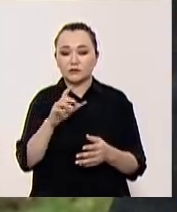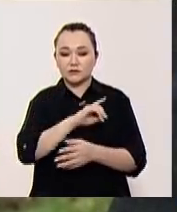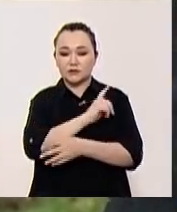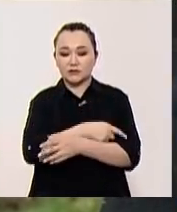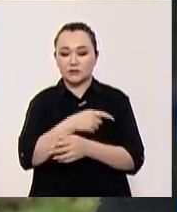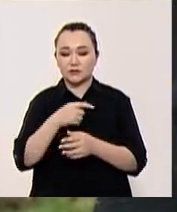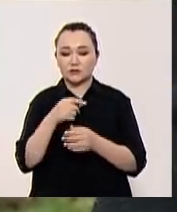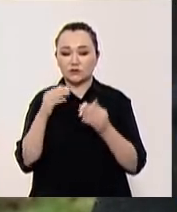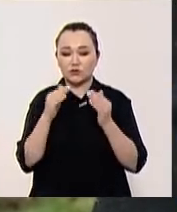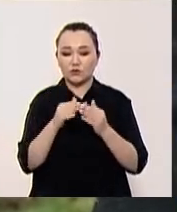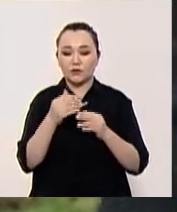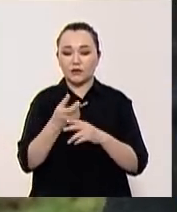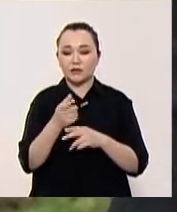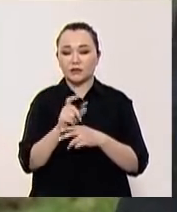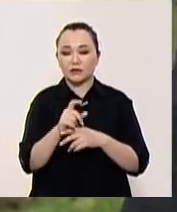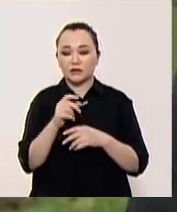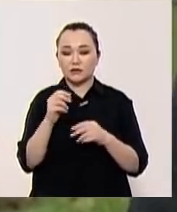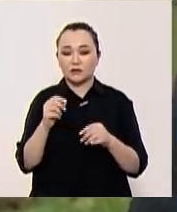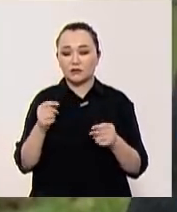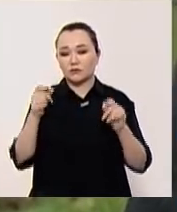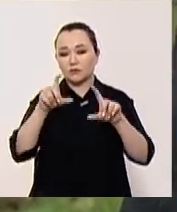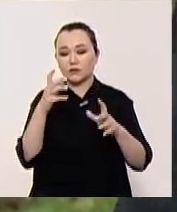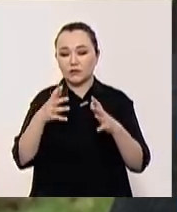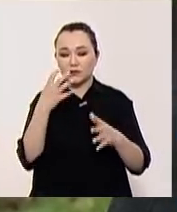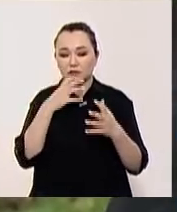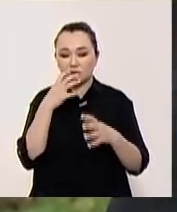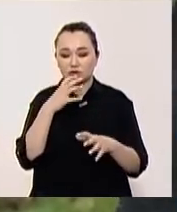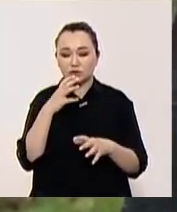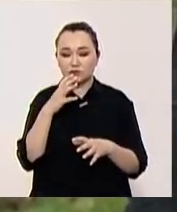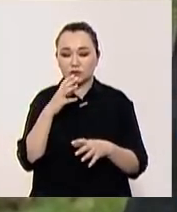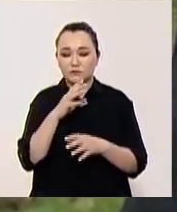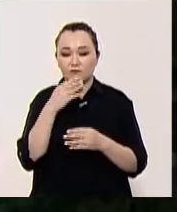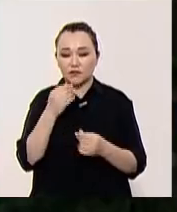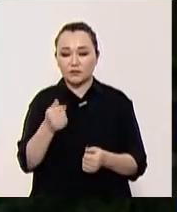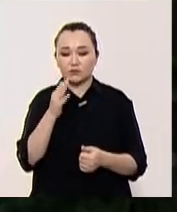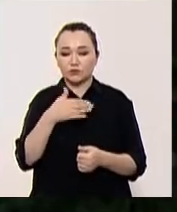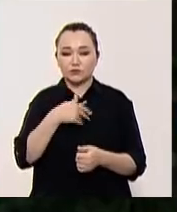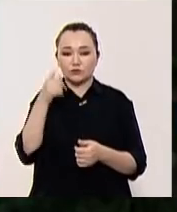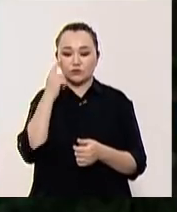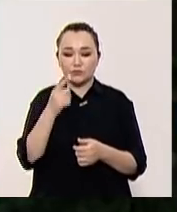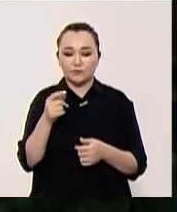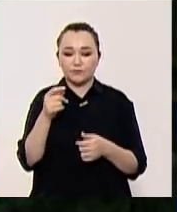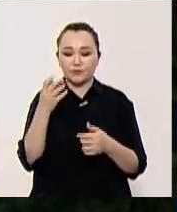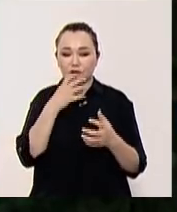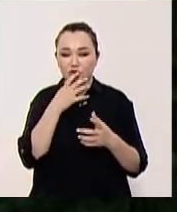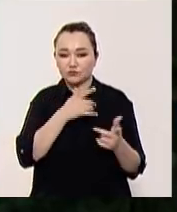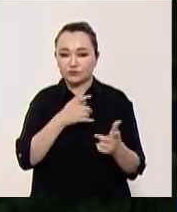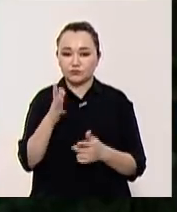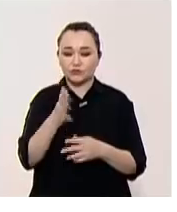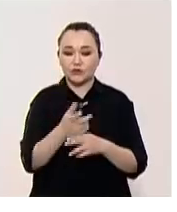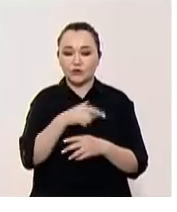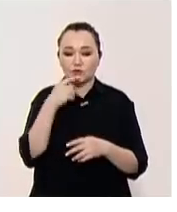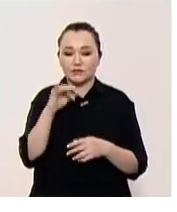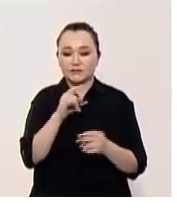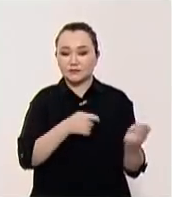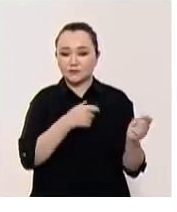қарқынның жылжымайтын мүлік нарығының бір өсуіне немесе қызуына әсер етеді деп ойлаймын. Орынбасар Сатаевтың сөзінше Ресейден келетін